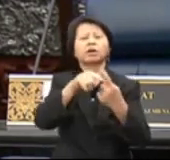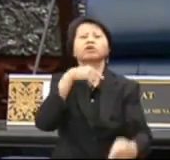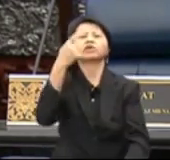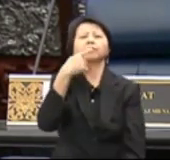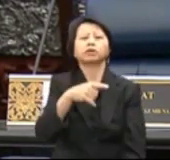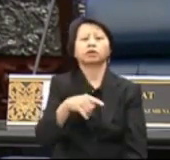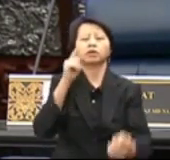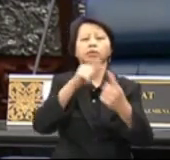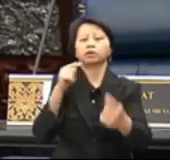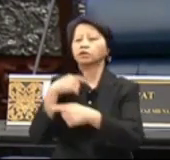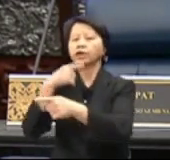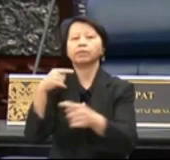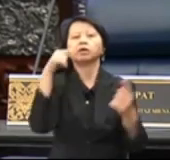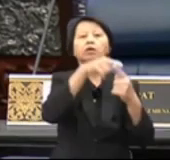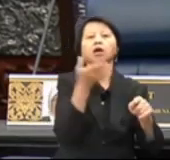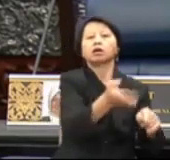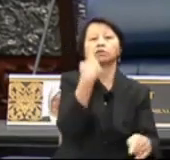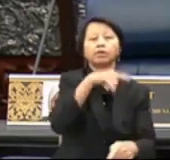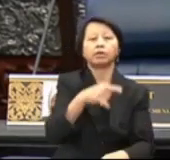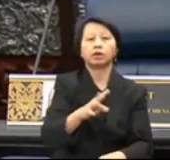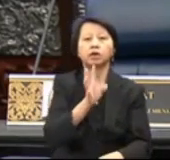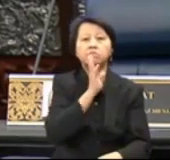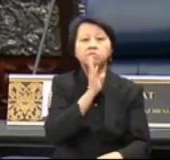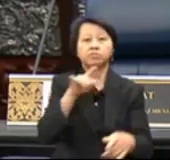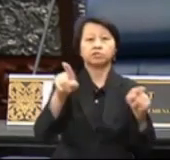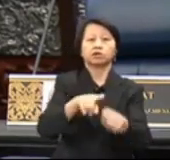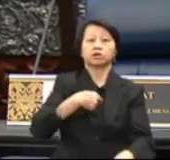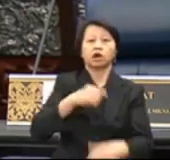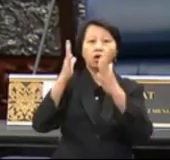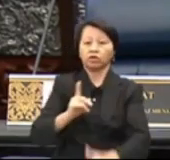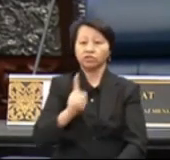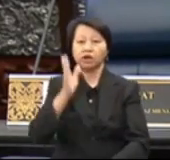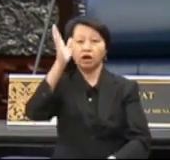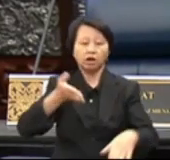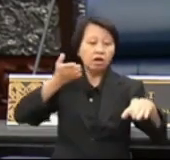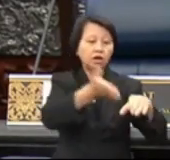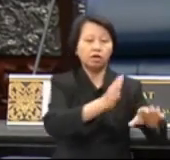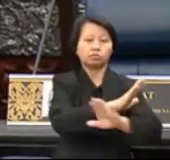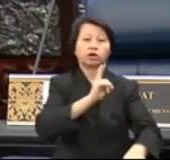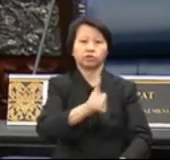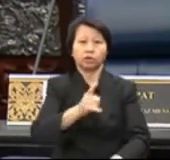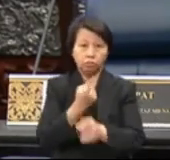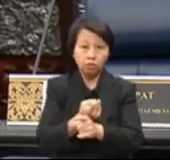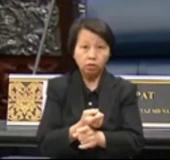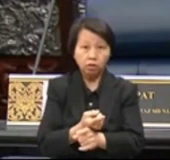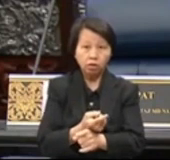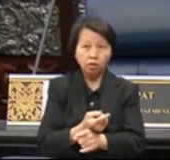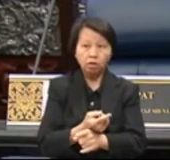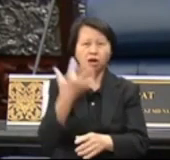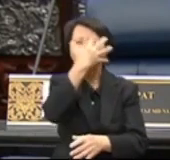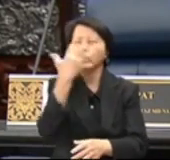kepada siapa menyebut seolah-olah macam orang Islam akan menyembelih orang muka Islam ini menunjukkan